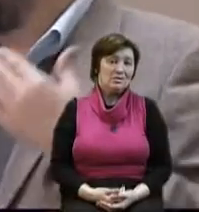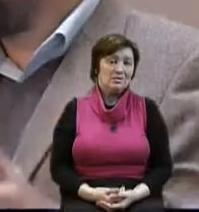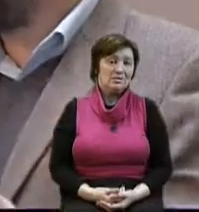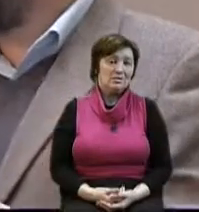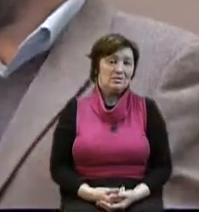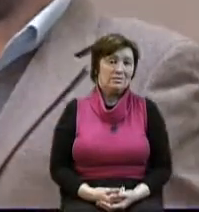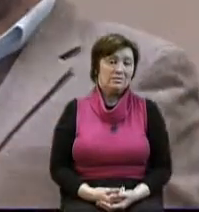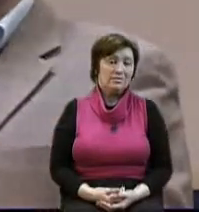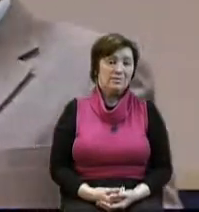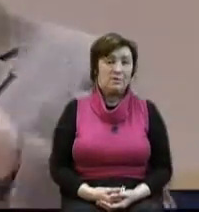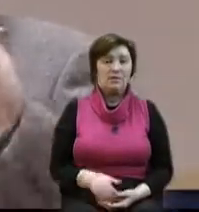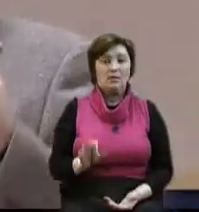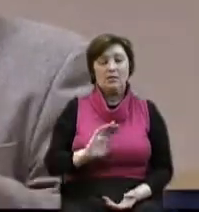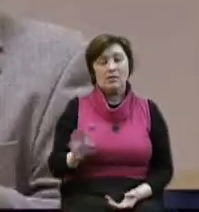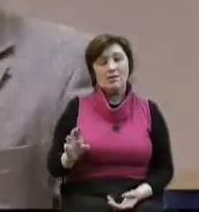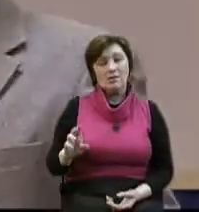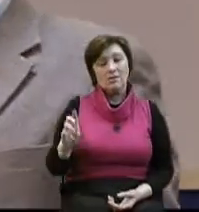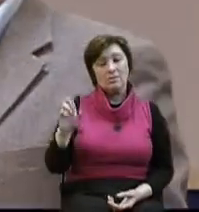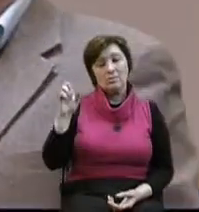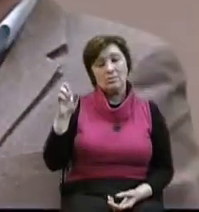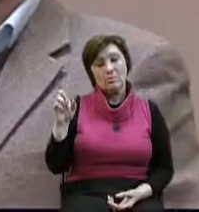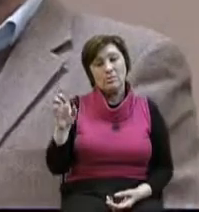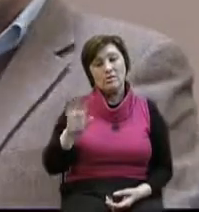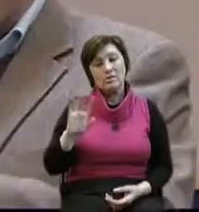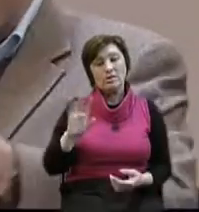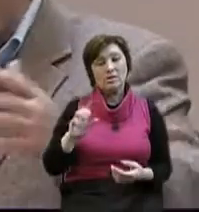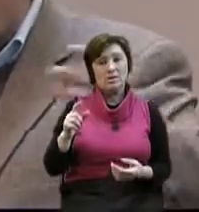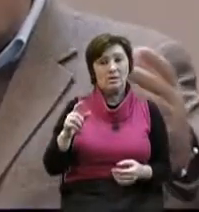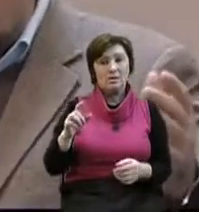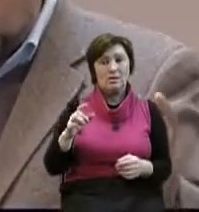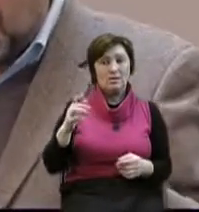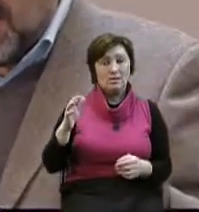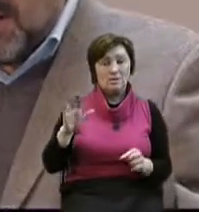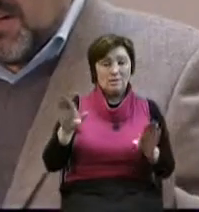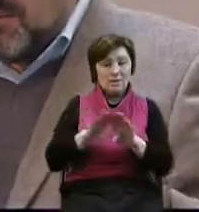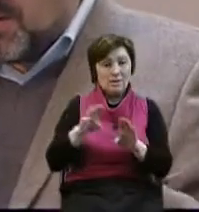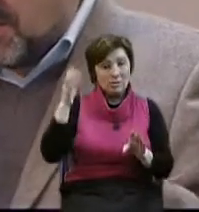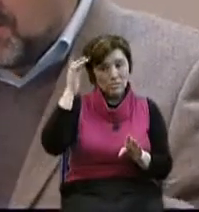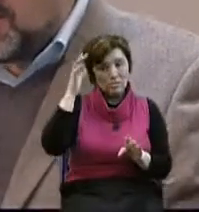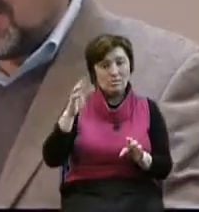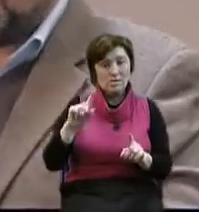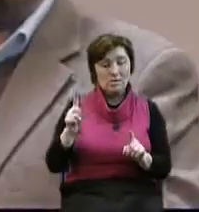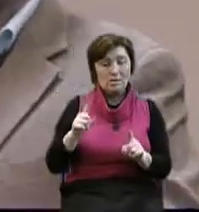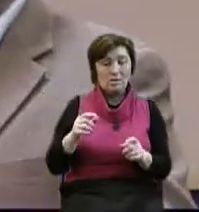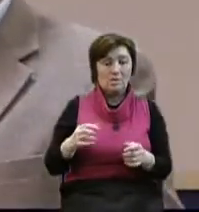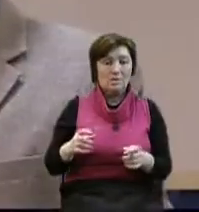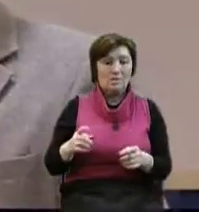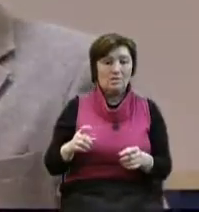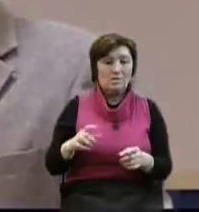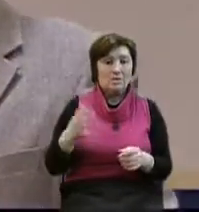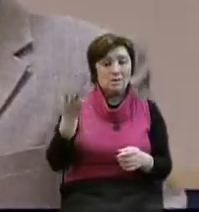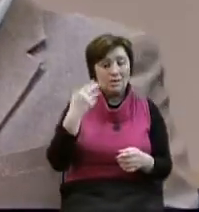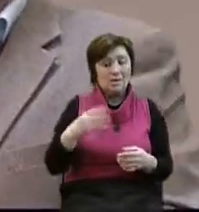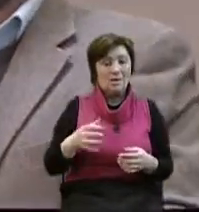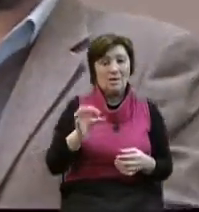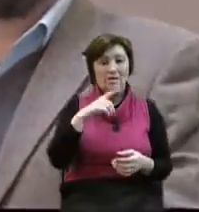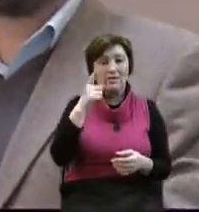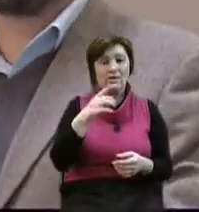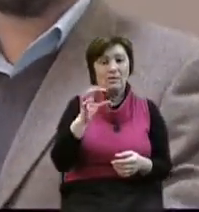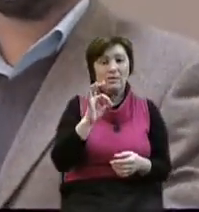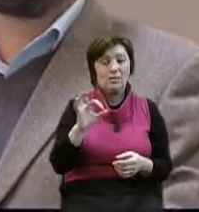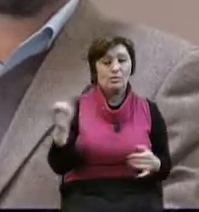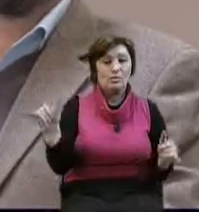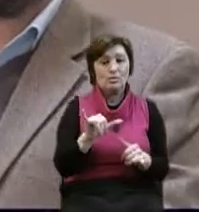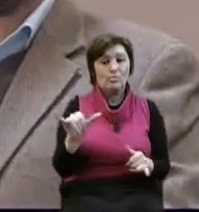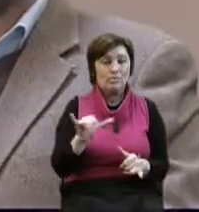отношении субботы и соблюдения субботы. То есть человек по своей природе, он склонен к тому, чтобы, так